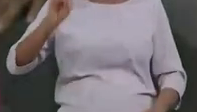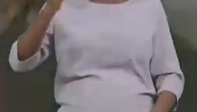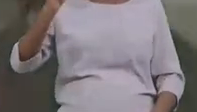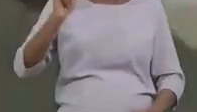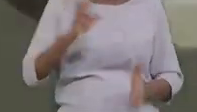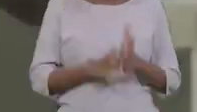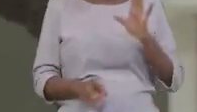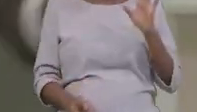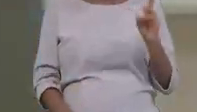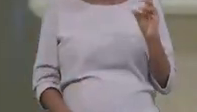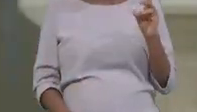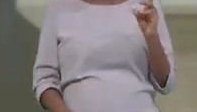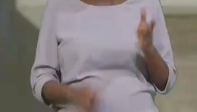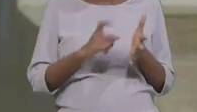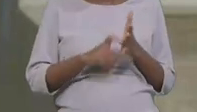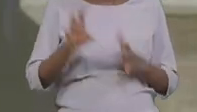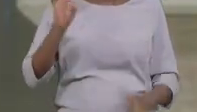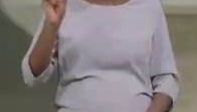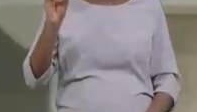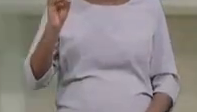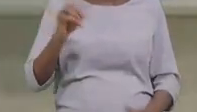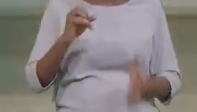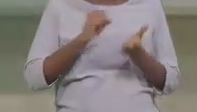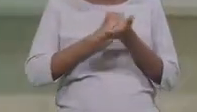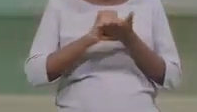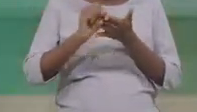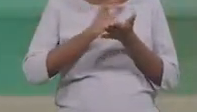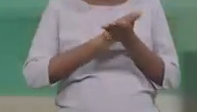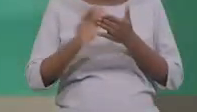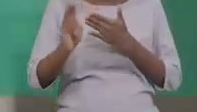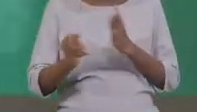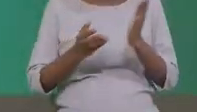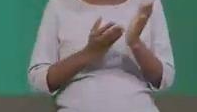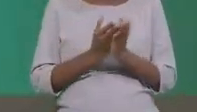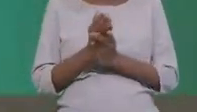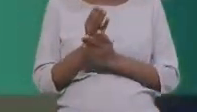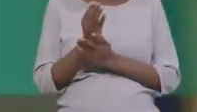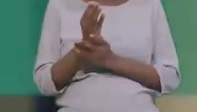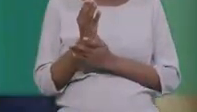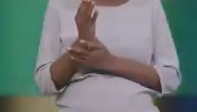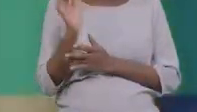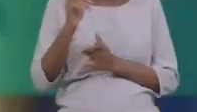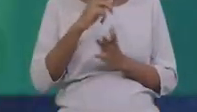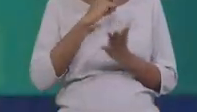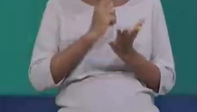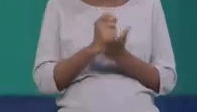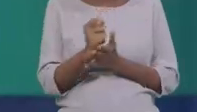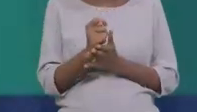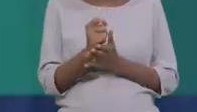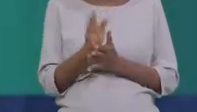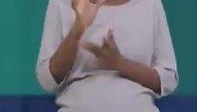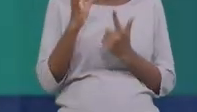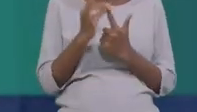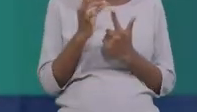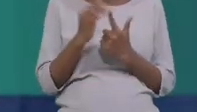En Jean chapitre 17, verset 17. Sanctifie-les par ta